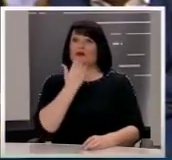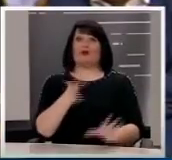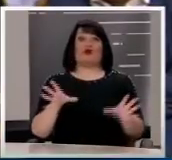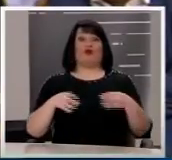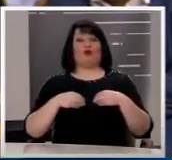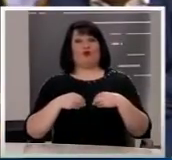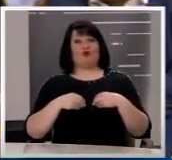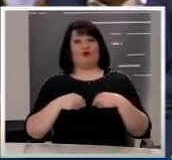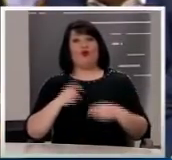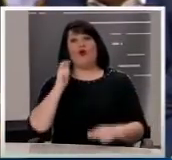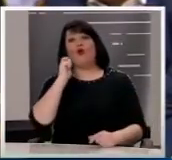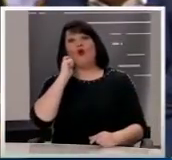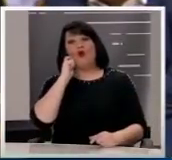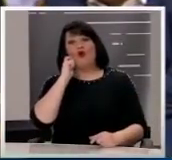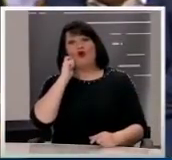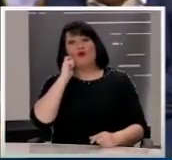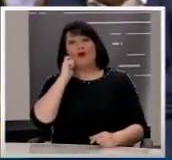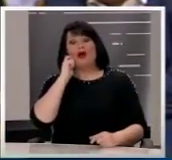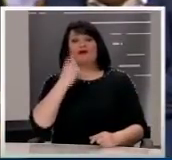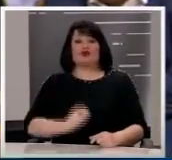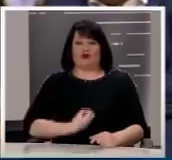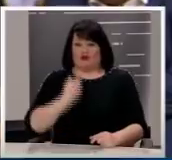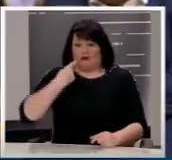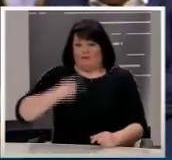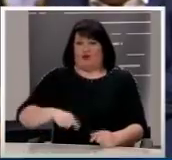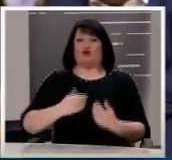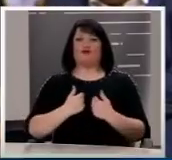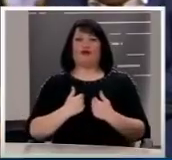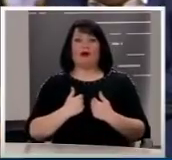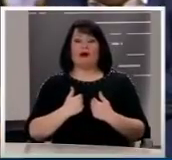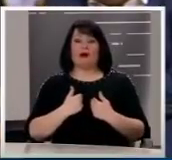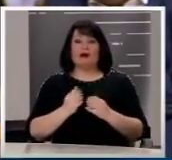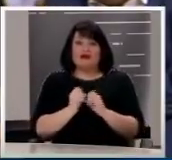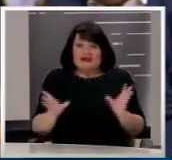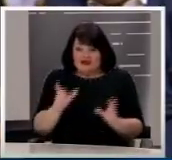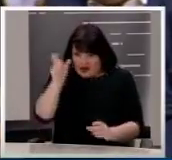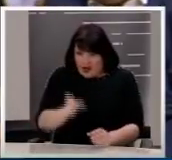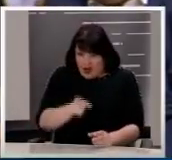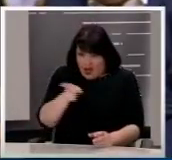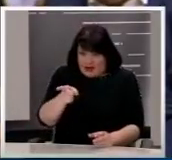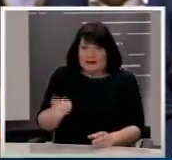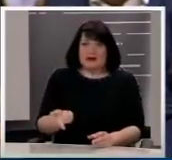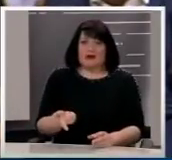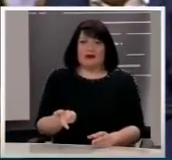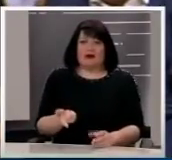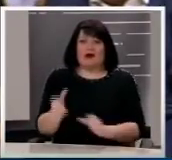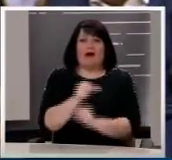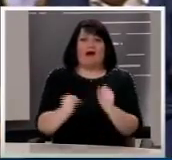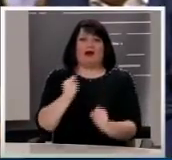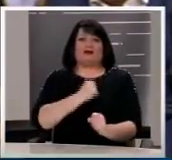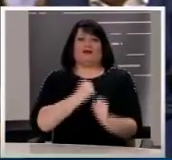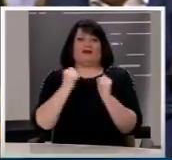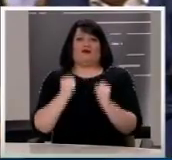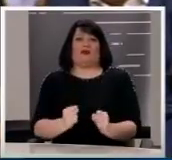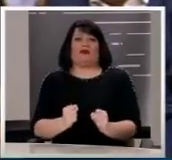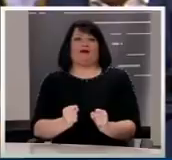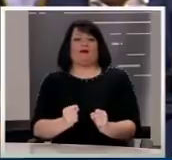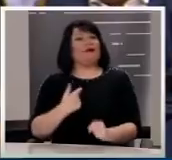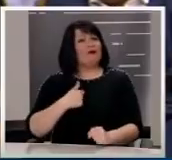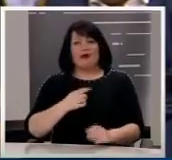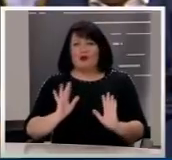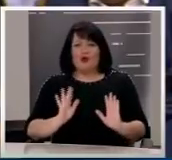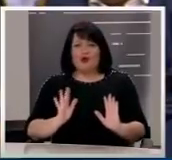δεχθούμε ένα όνομα που μας προσβάλλει. Ξαφνικά λοιπόν εσείς είσαστε αυτός που αλλάξατε θέση. Και